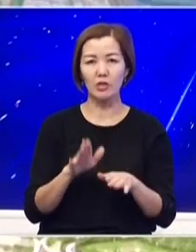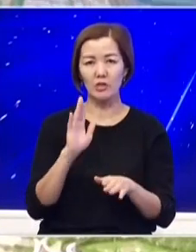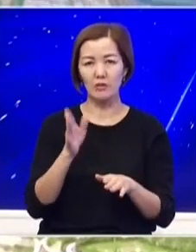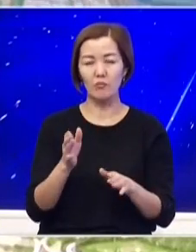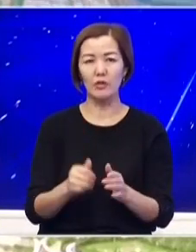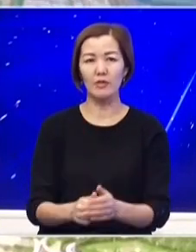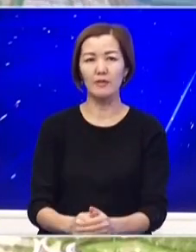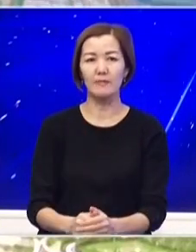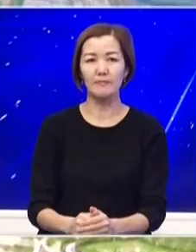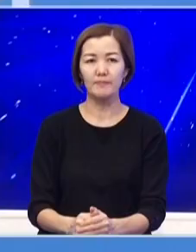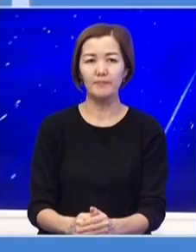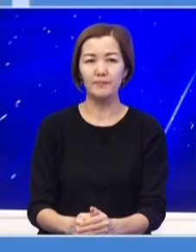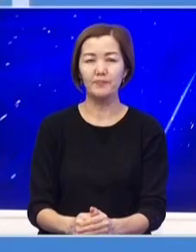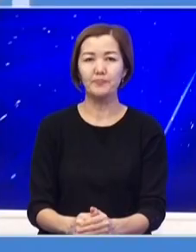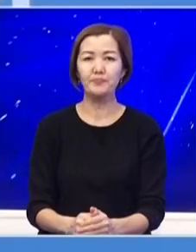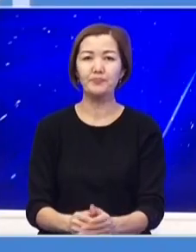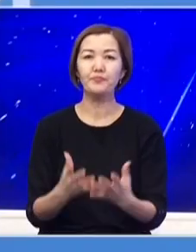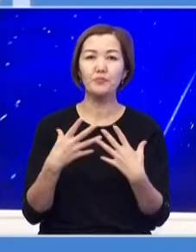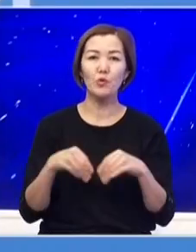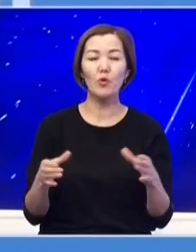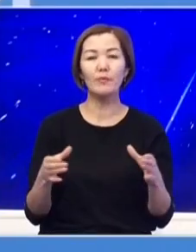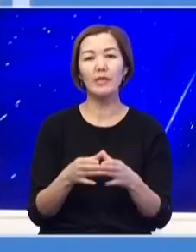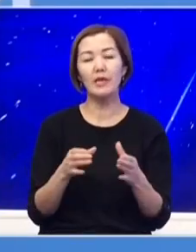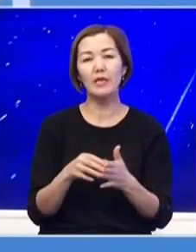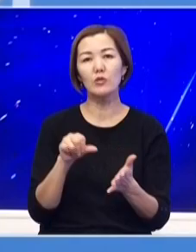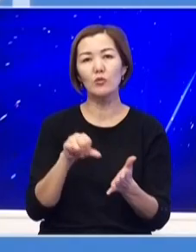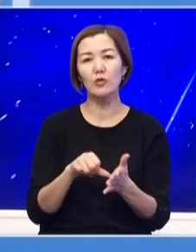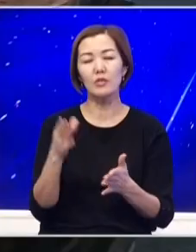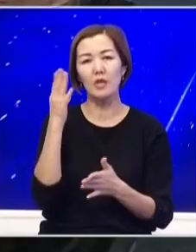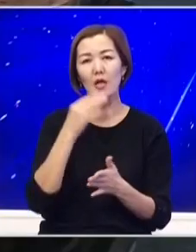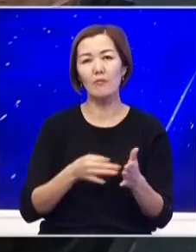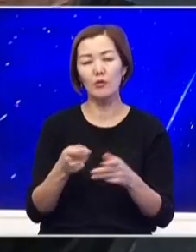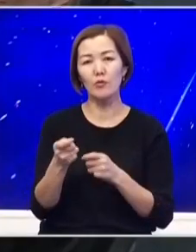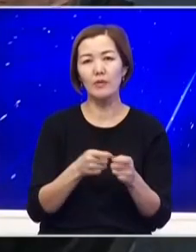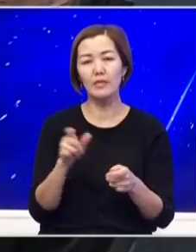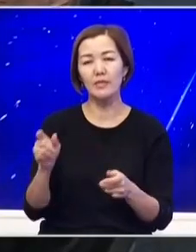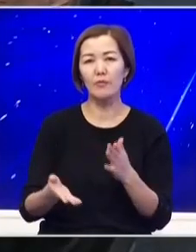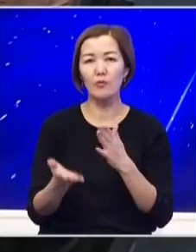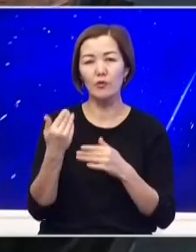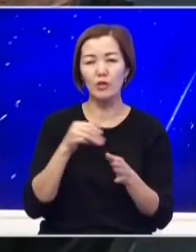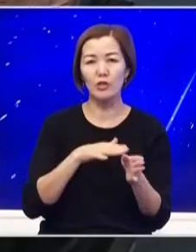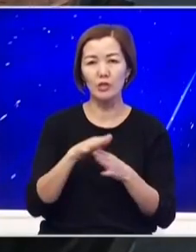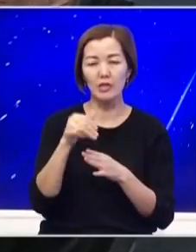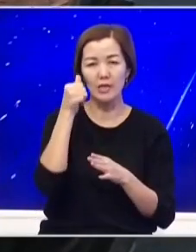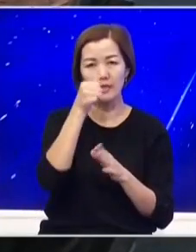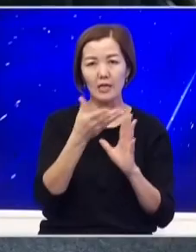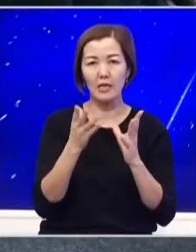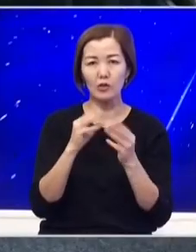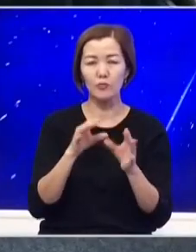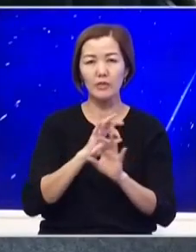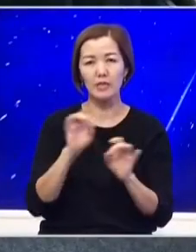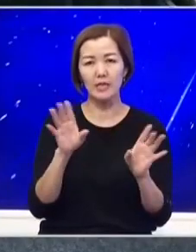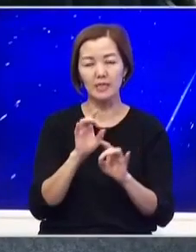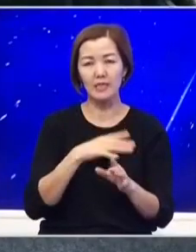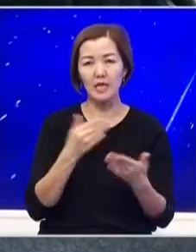деген бір ойымыз бар. Қоғамдық кеңес отырысында Алматы облысының әкімі өткен жылы атқарылған жұмыстарға тоқталды. Жалпы